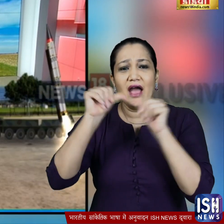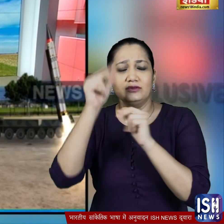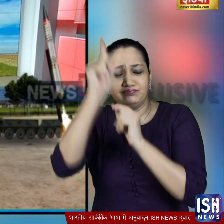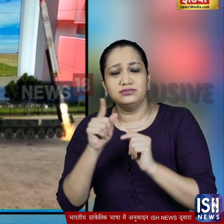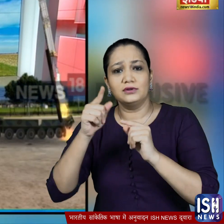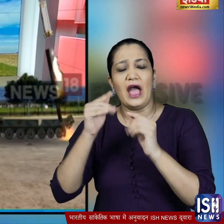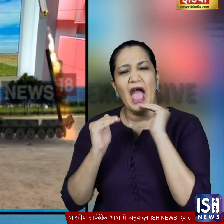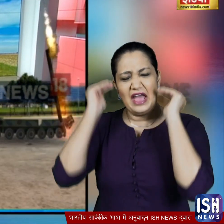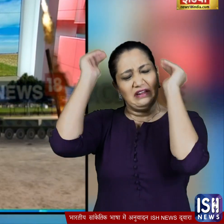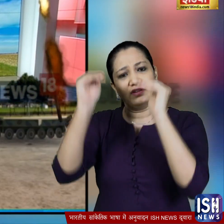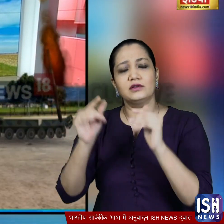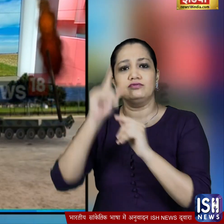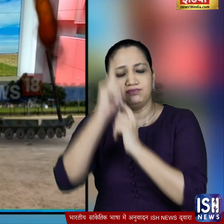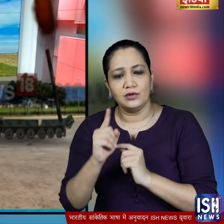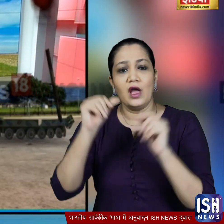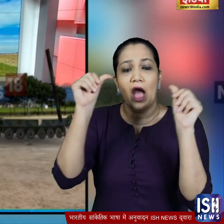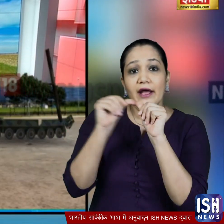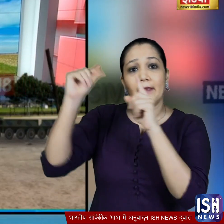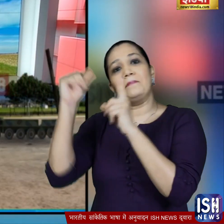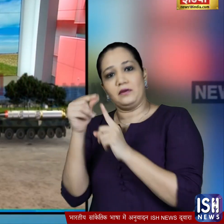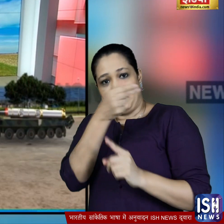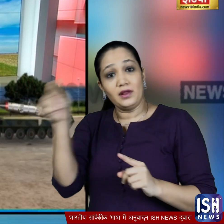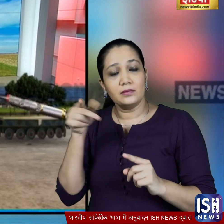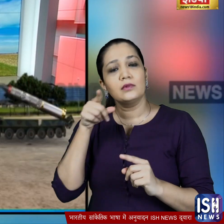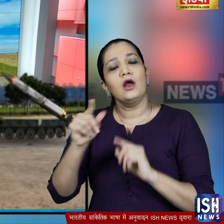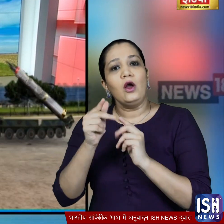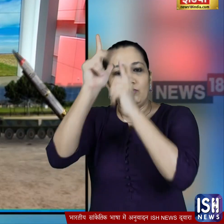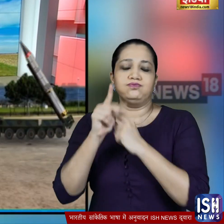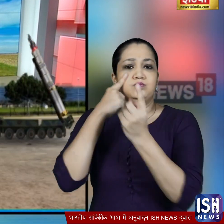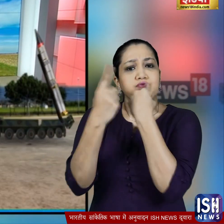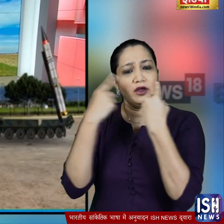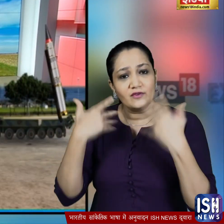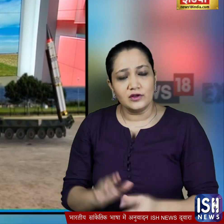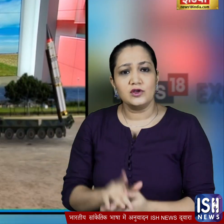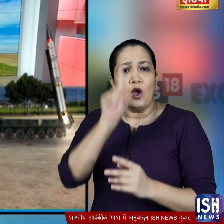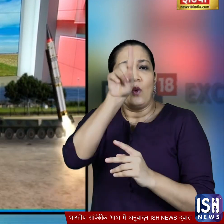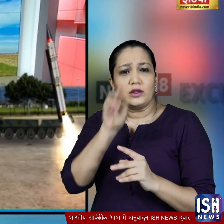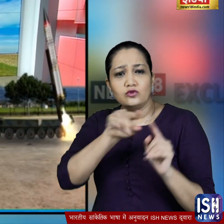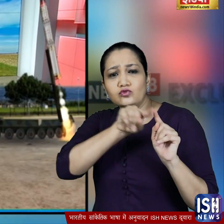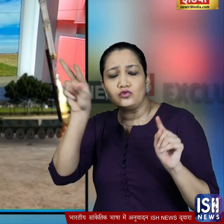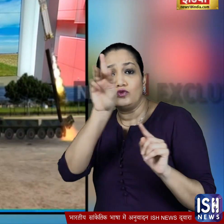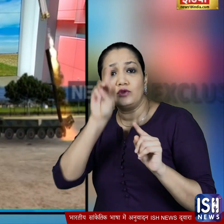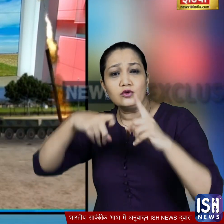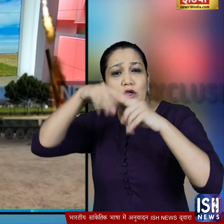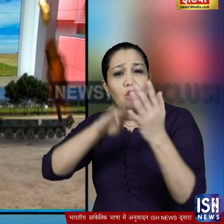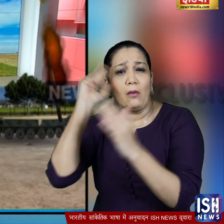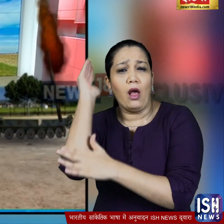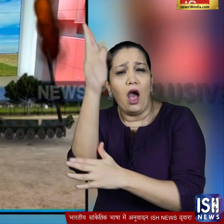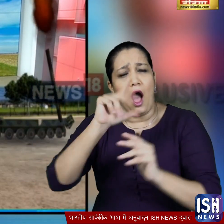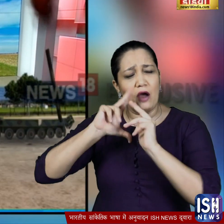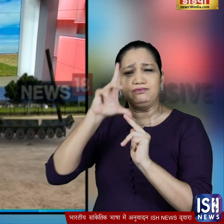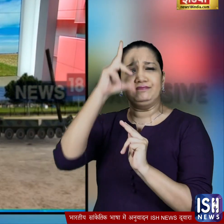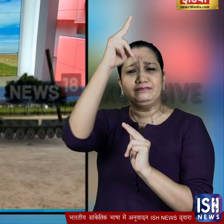एडवांस्ड मिसाइल अग्नि प्राइम का सफल परीक्षण किया गया, जो करीब 1000 से 2000 किलोमीटर की दूरी तक मार कर सकती है।